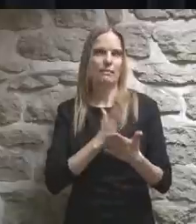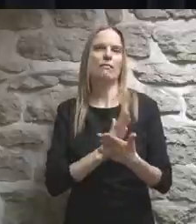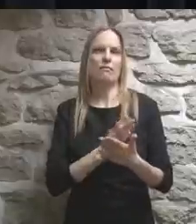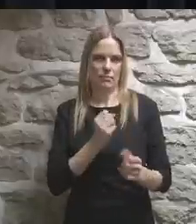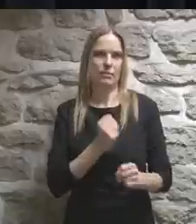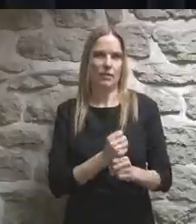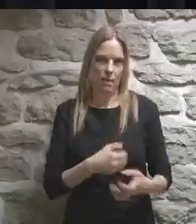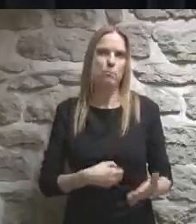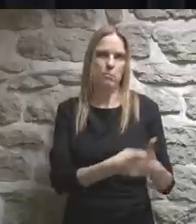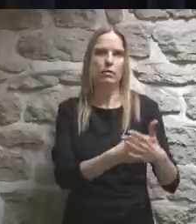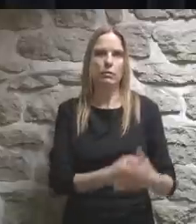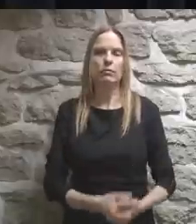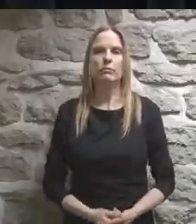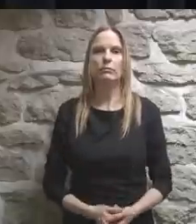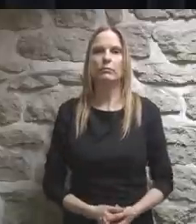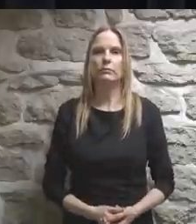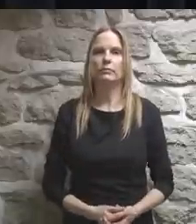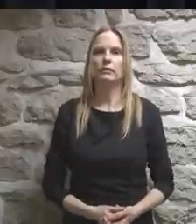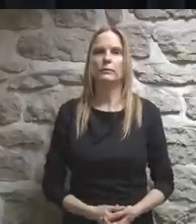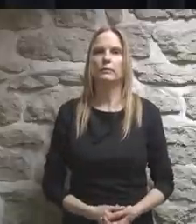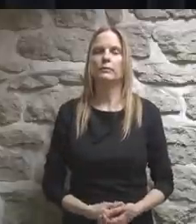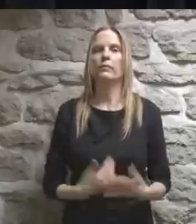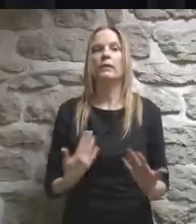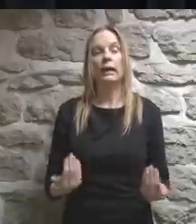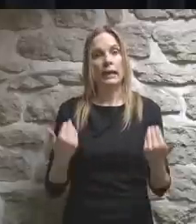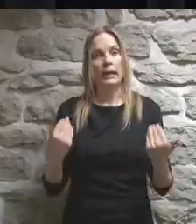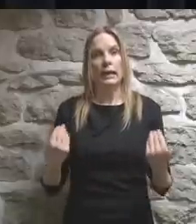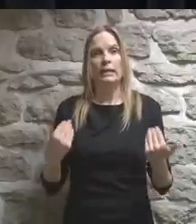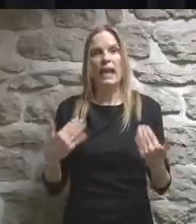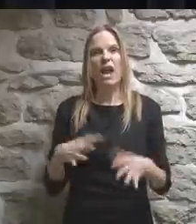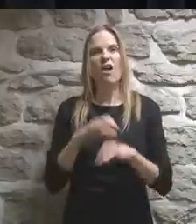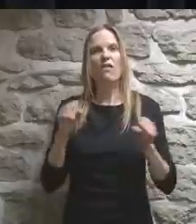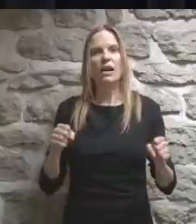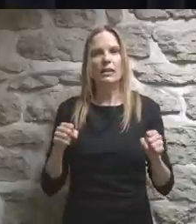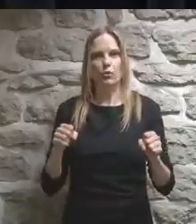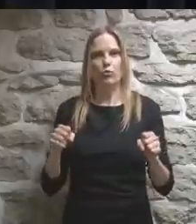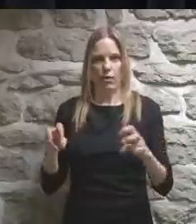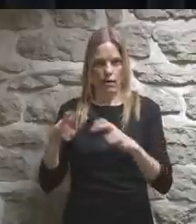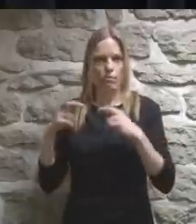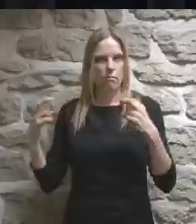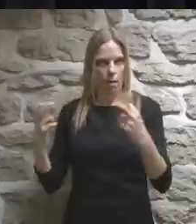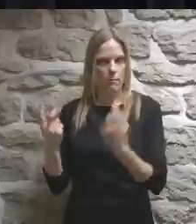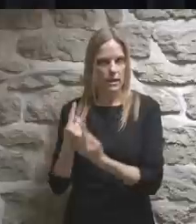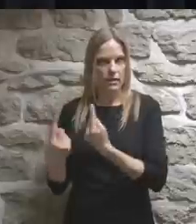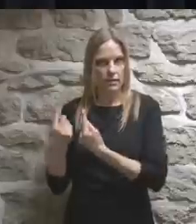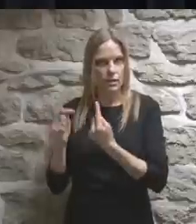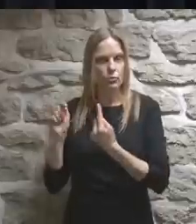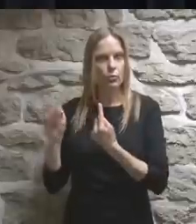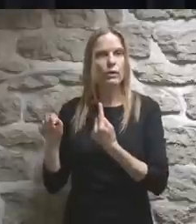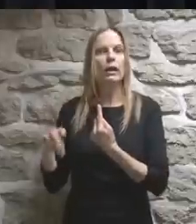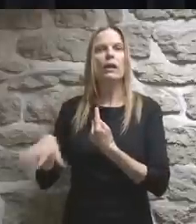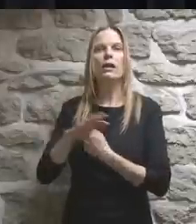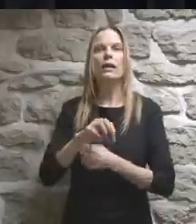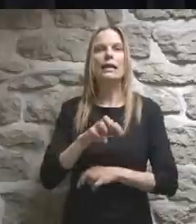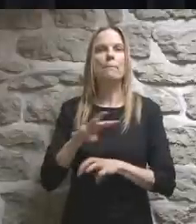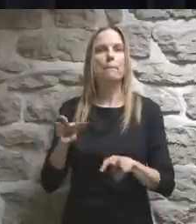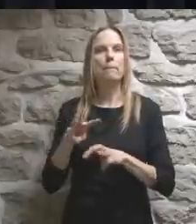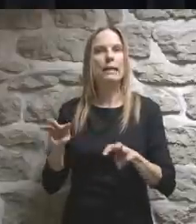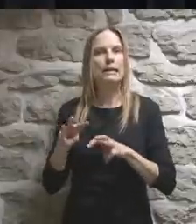teeb. Nüüd täna valitsuse kabineti istungil said ka kõik